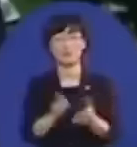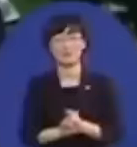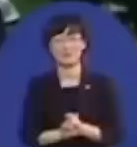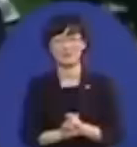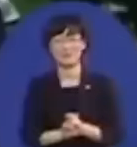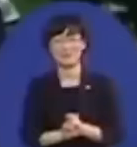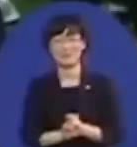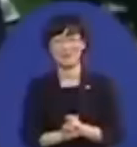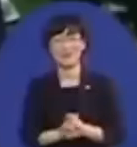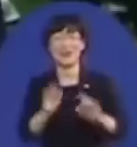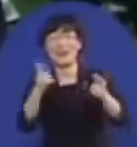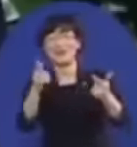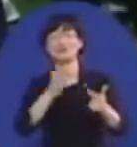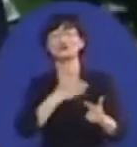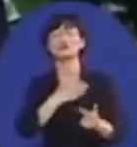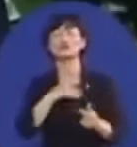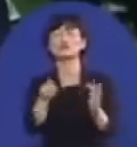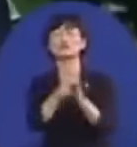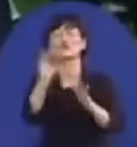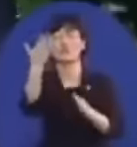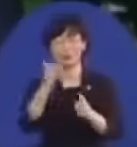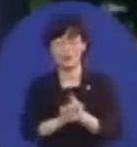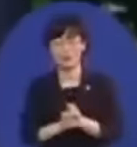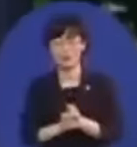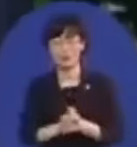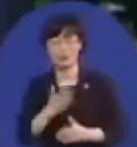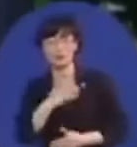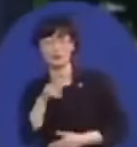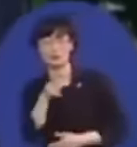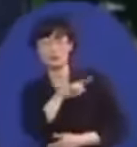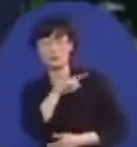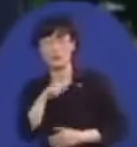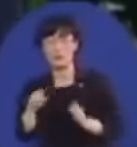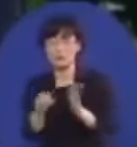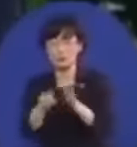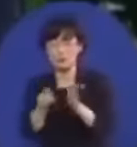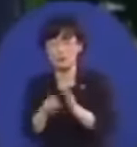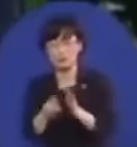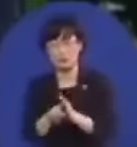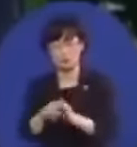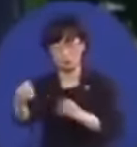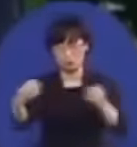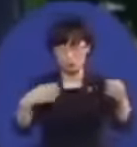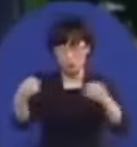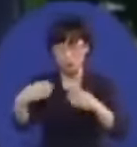특정 우리 종교를 믿어야 됩니다. 우리 종교를 믿어야 구원을 받습니다.